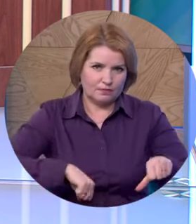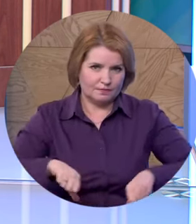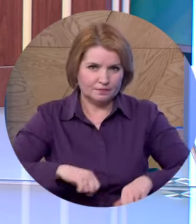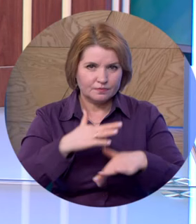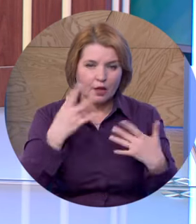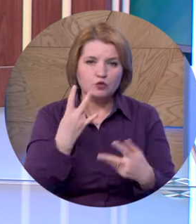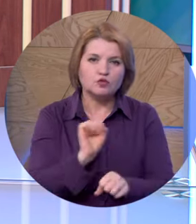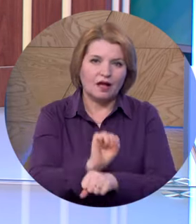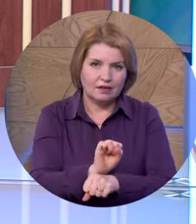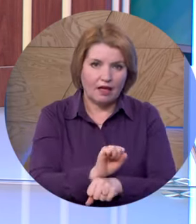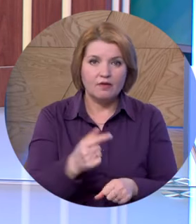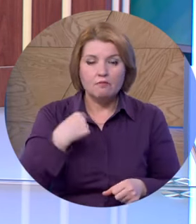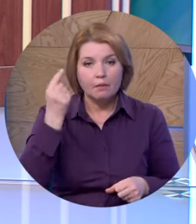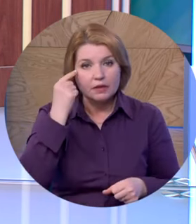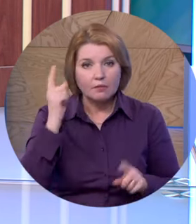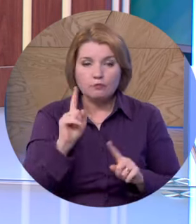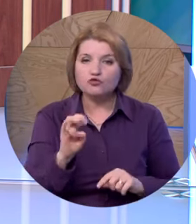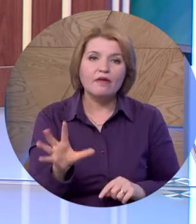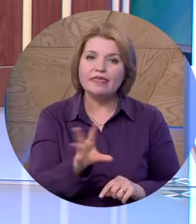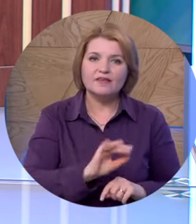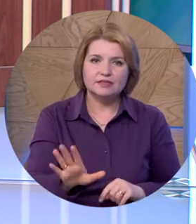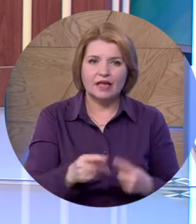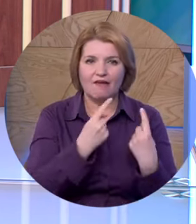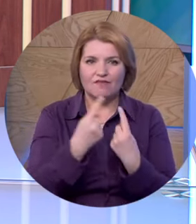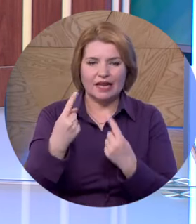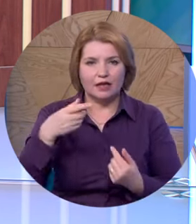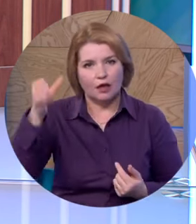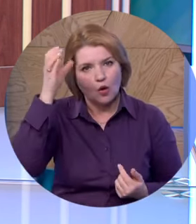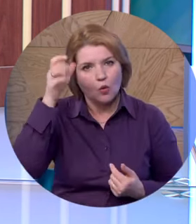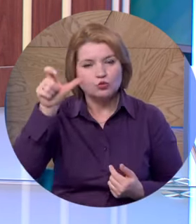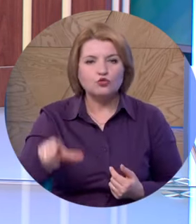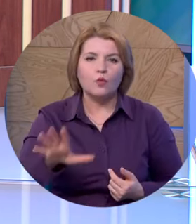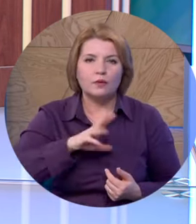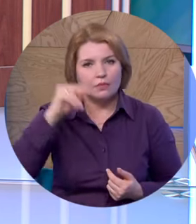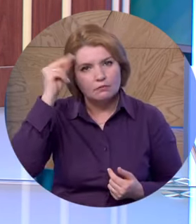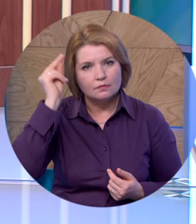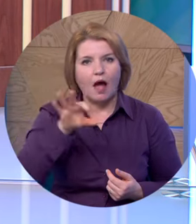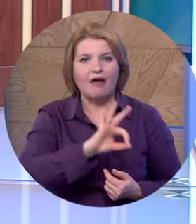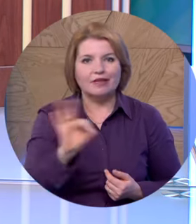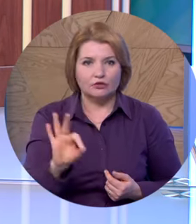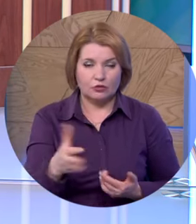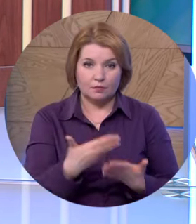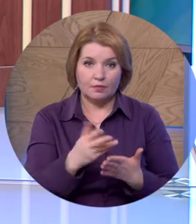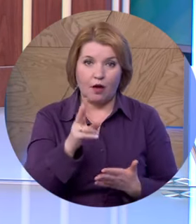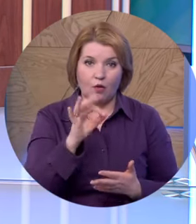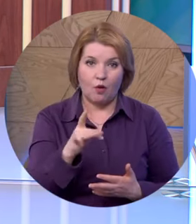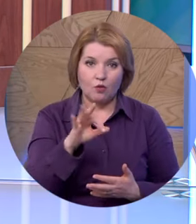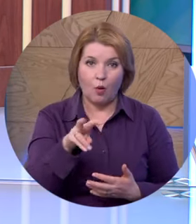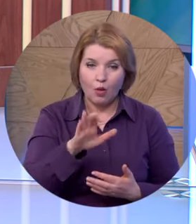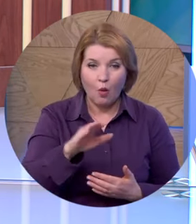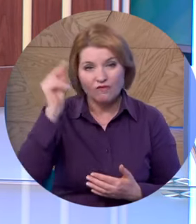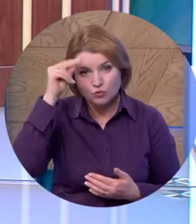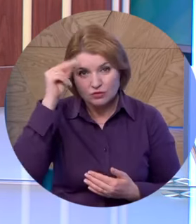тоже манипуляция. Мы понимаем, что далеко не все великие ученые были отличниками. Да, Сергей Павлович Королев учился на тройке с